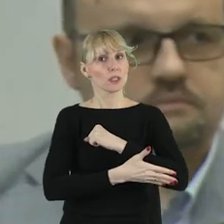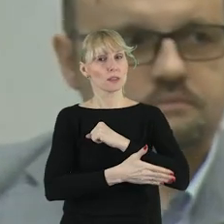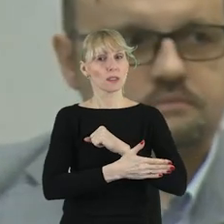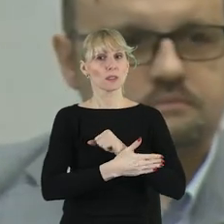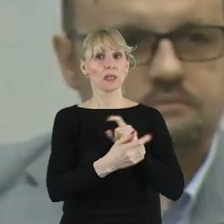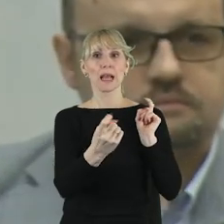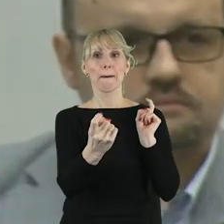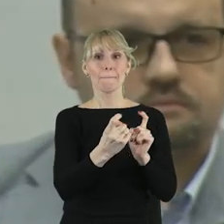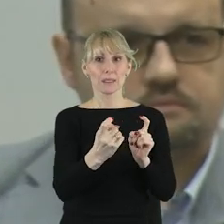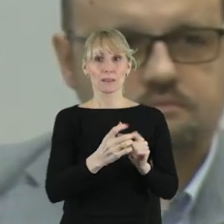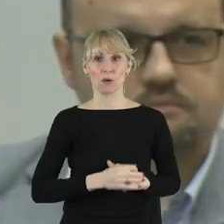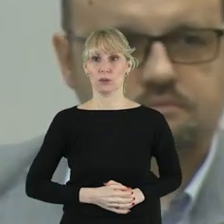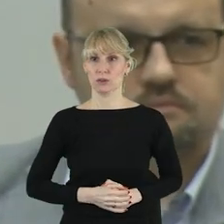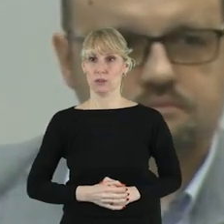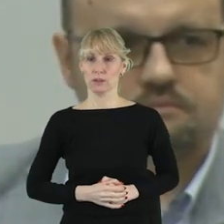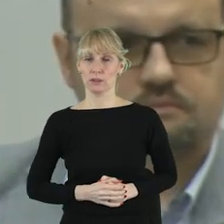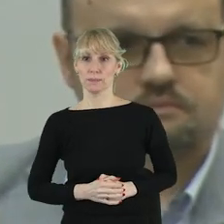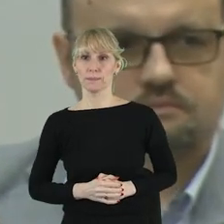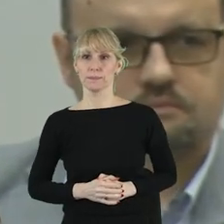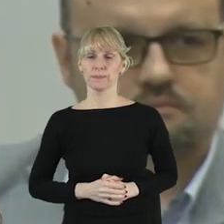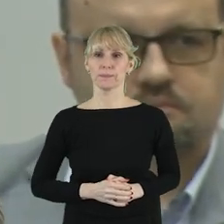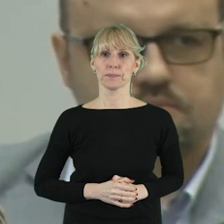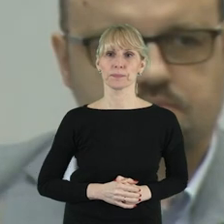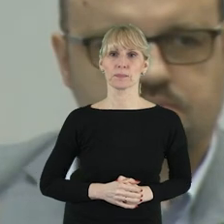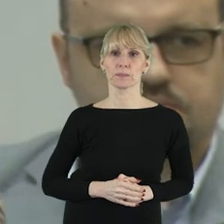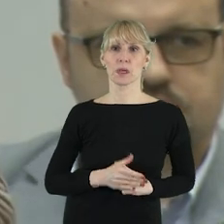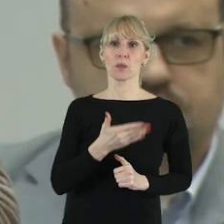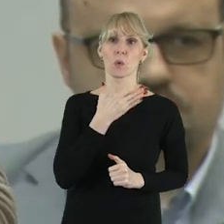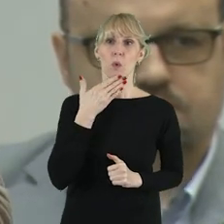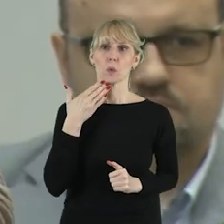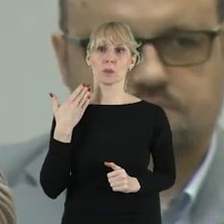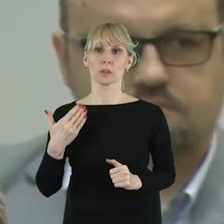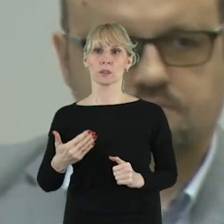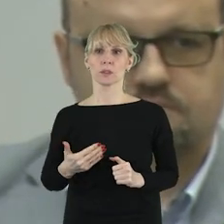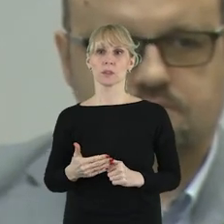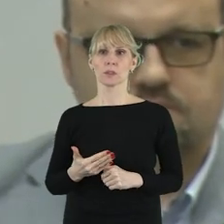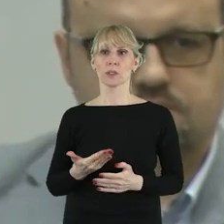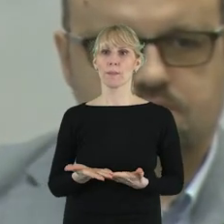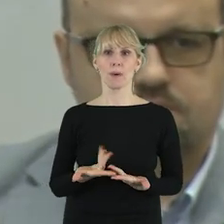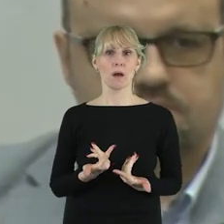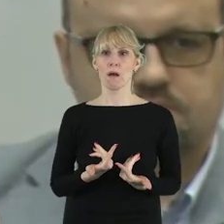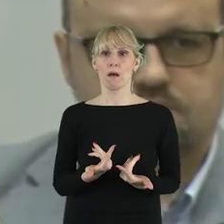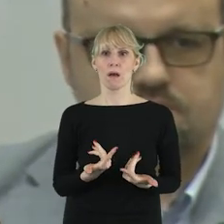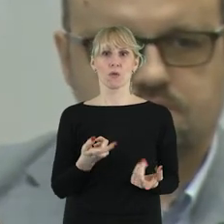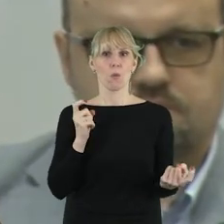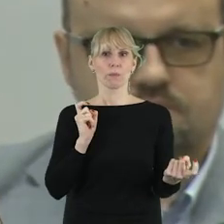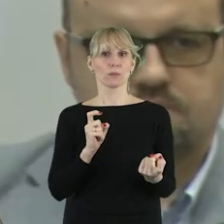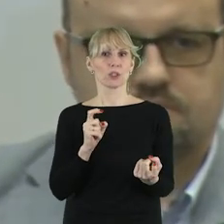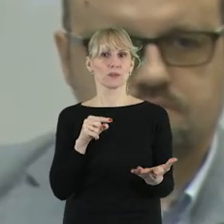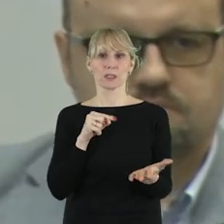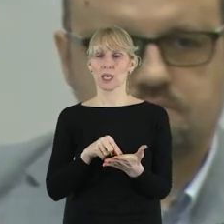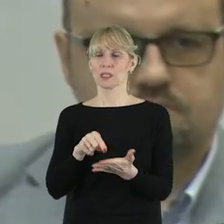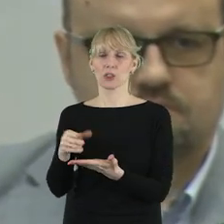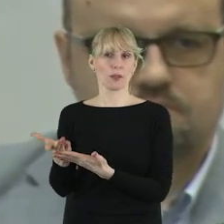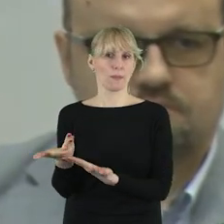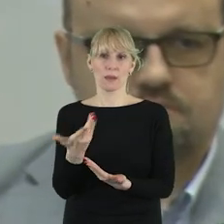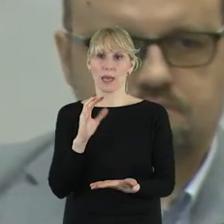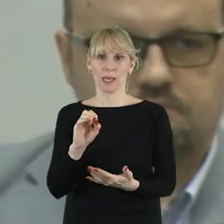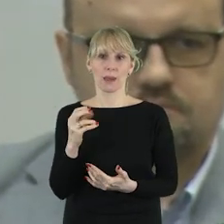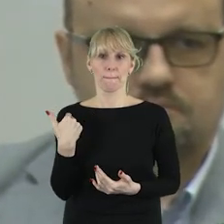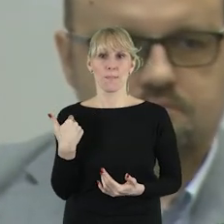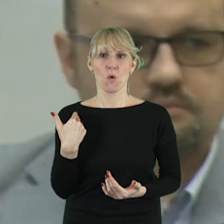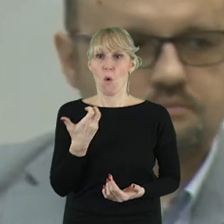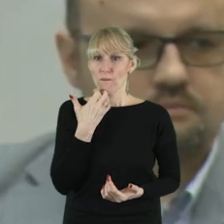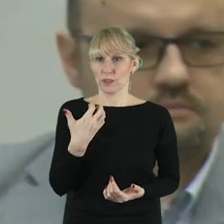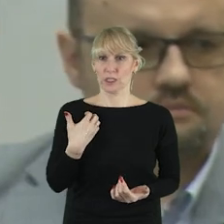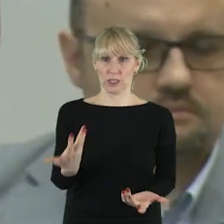żadnych przeciwwskazań, żeby to odbywało się tak jak do tej pory. Szanowni Państwo, ja chcę Państwu podkreślić jedną rzecz, o której też nie mówi się